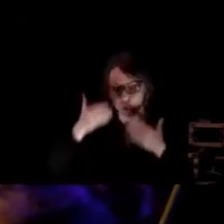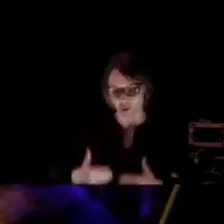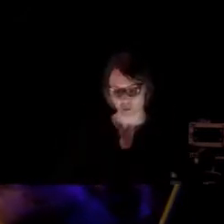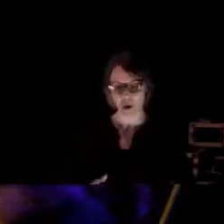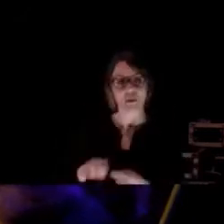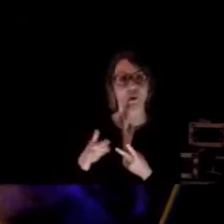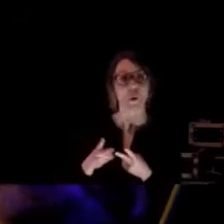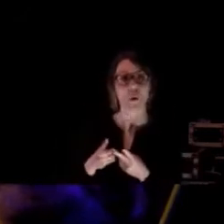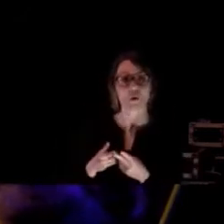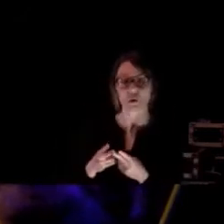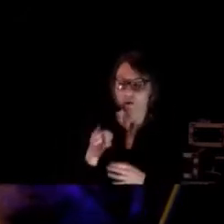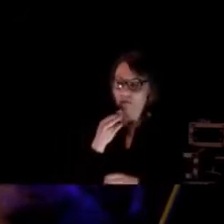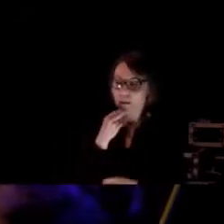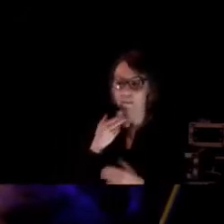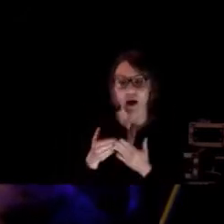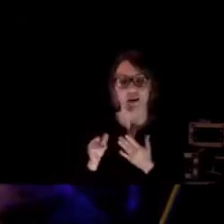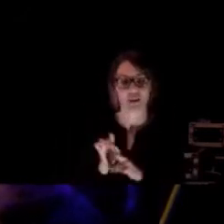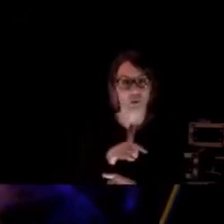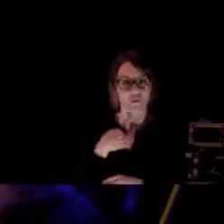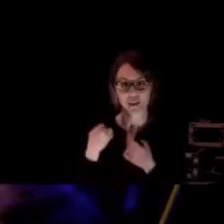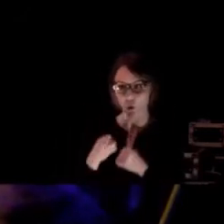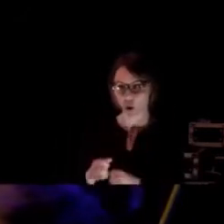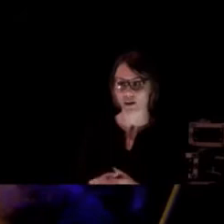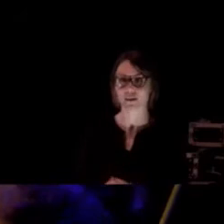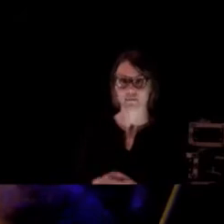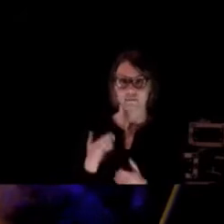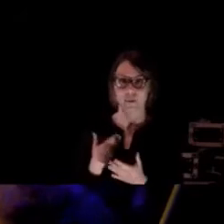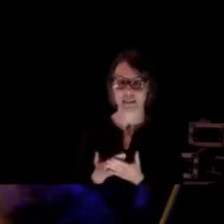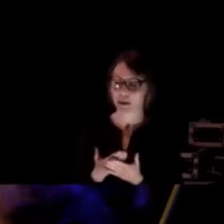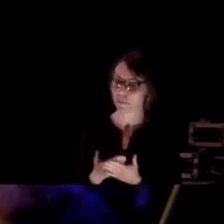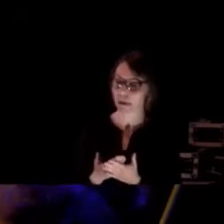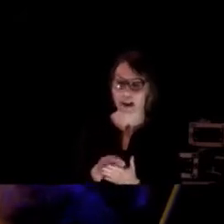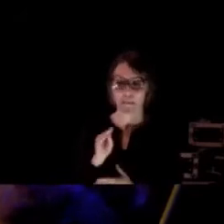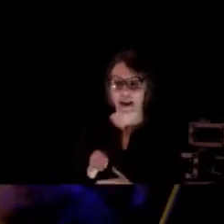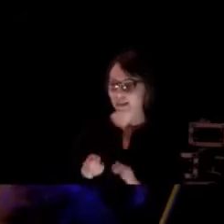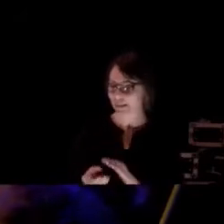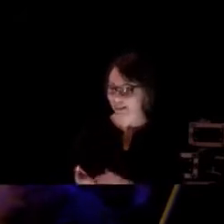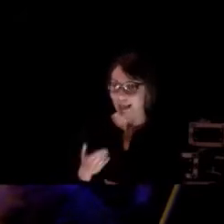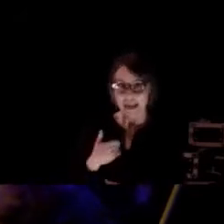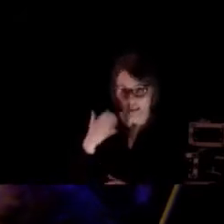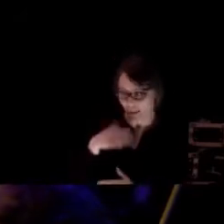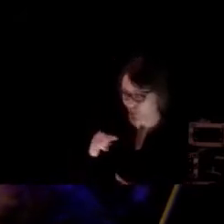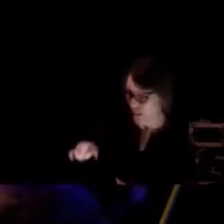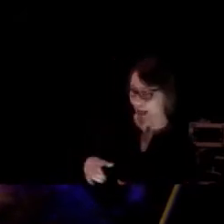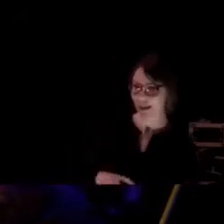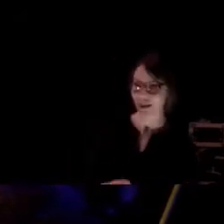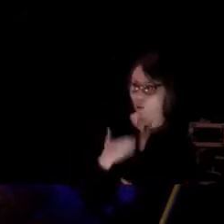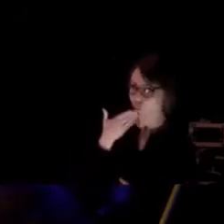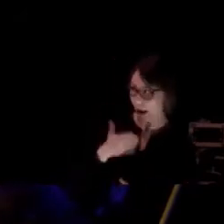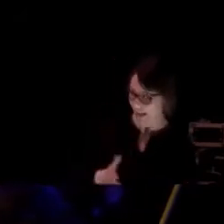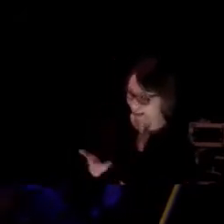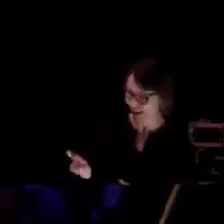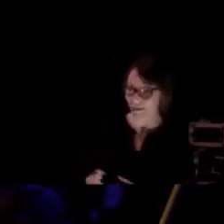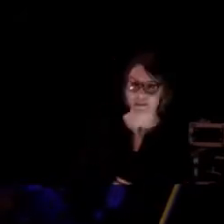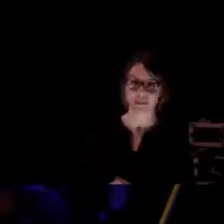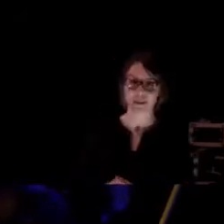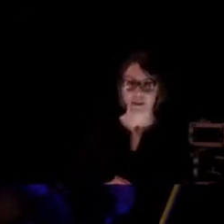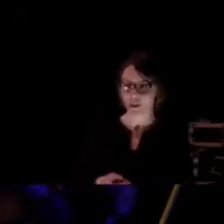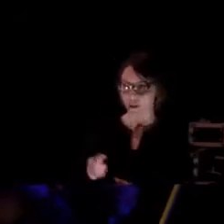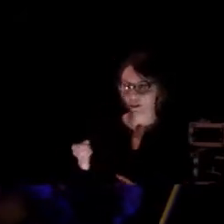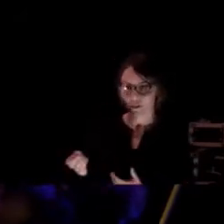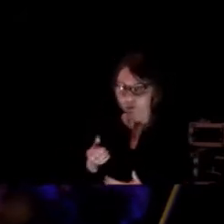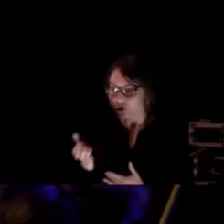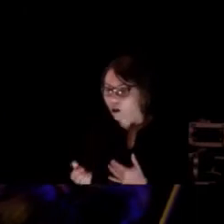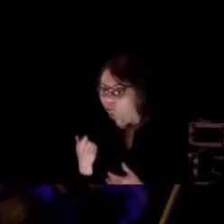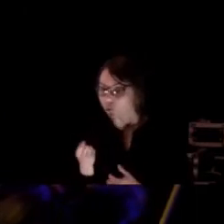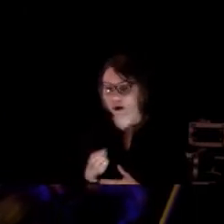mye om hvilke handlinger man gjør. Det at man for eksempel bare kan sende en melding. Vet du hva, tenk på det. God helg. Eller hvis du vet det skal